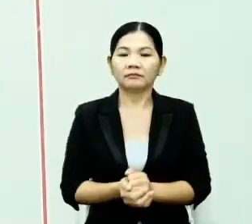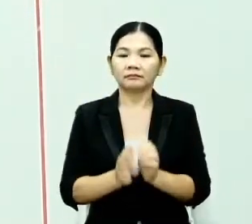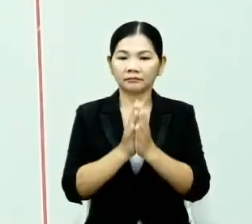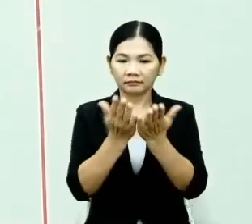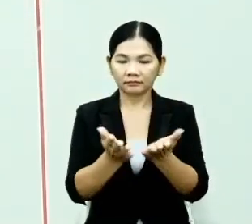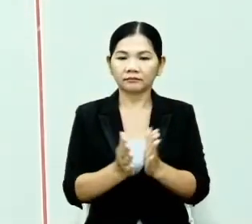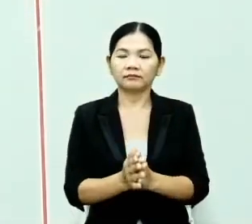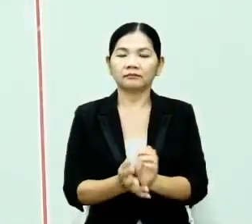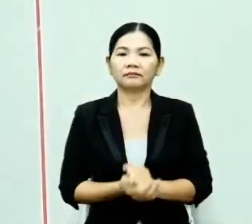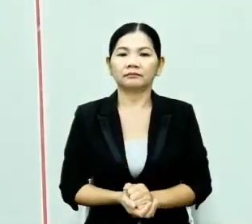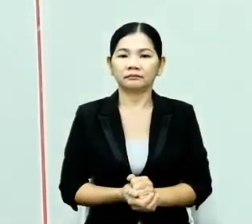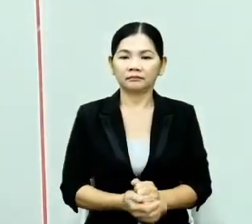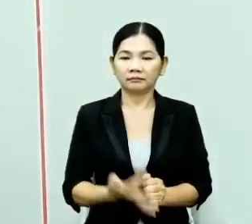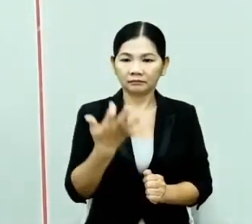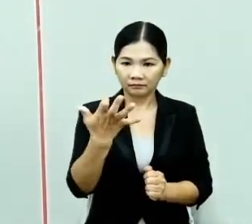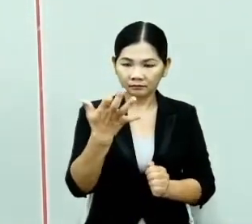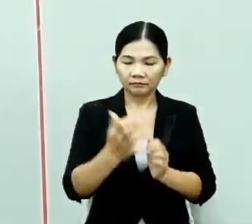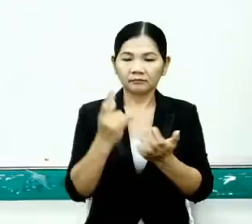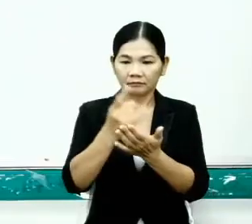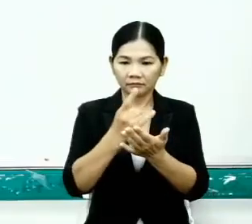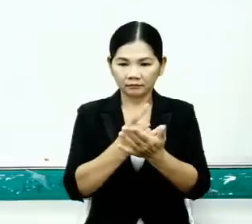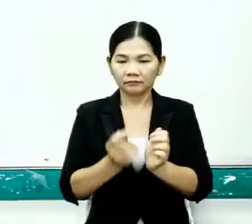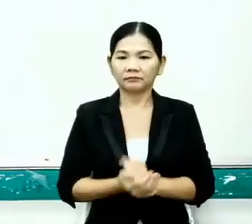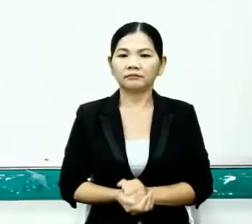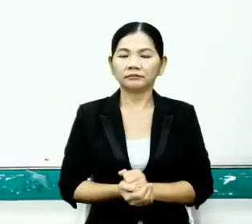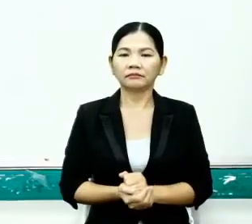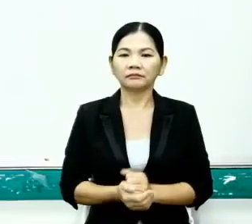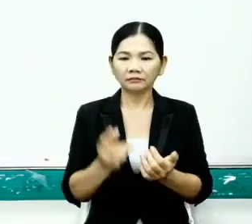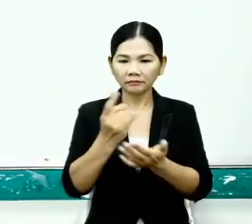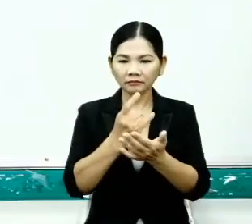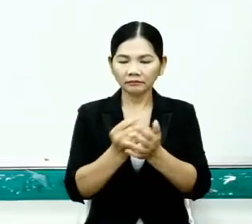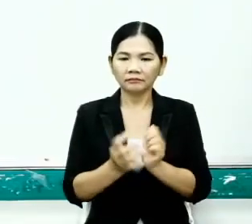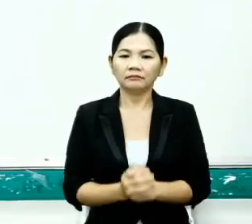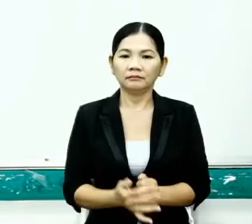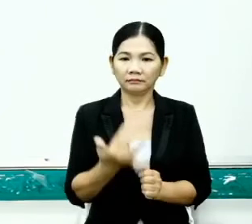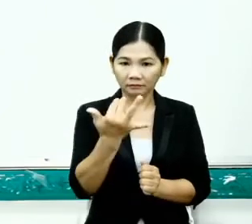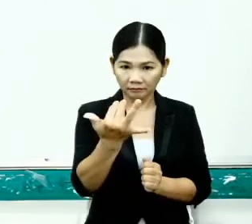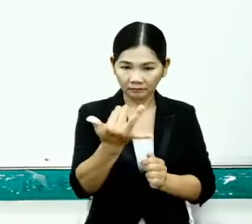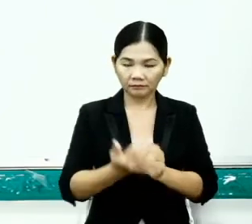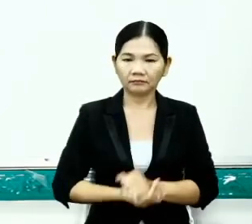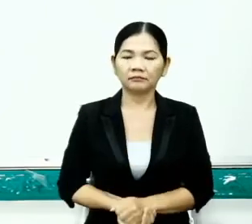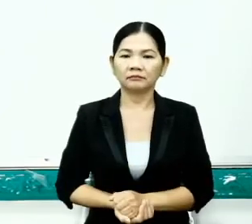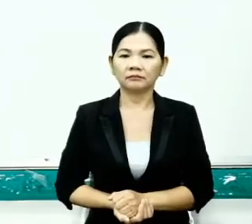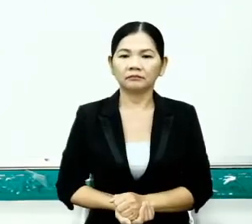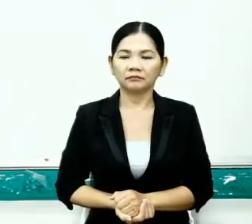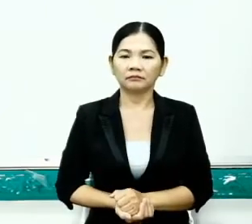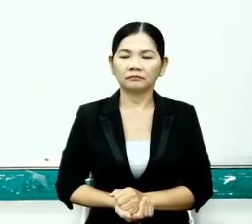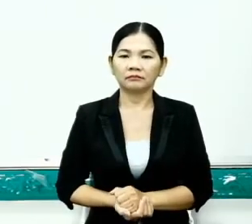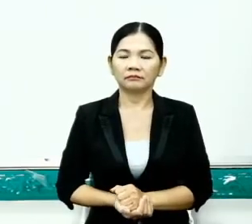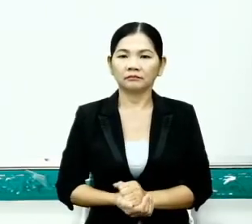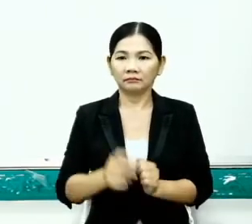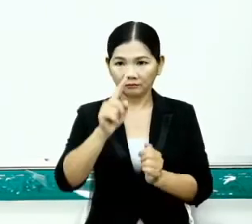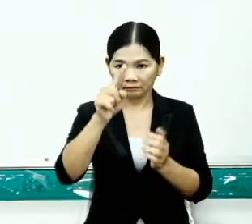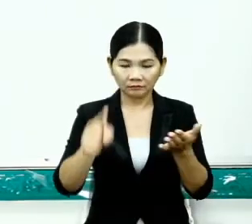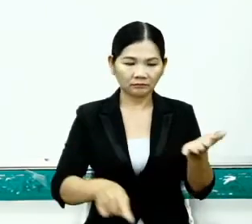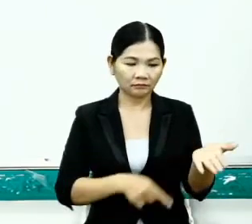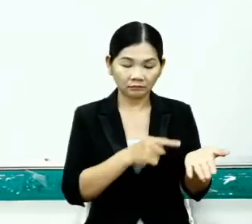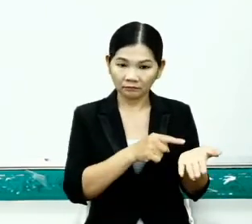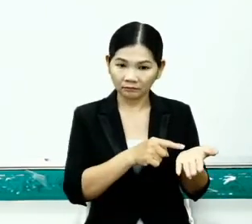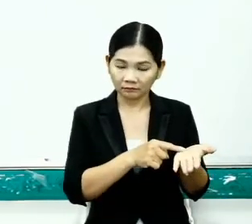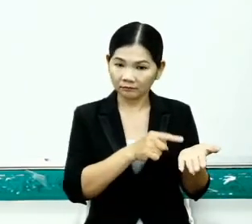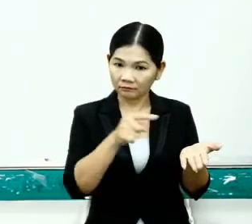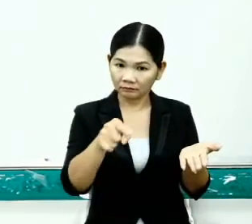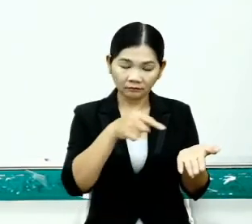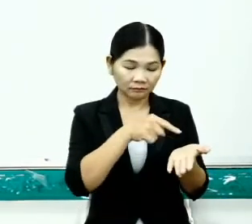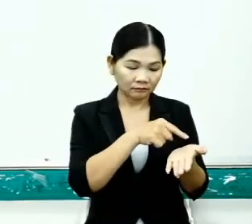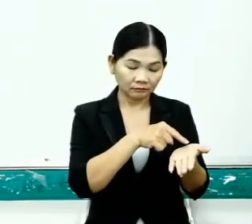កូនបើកទំព័រទី8មេរៀនទីចាមេរៀនទី7កូនដាក់ចង្អុលដៃឲ្យចំអសច